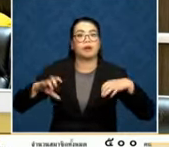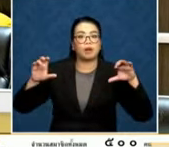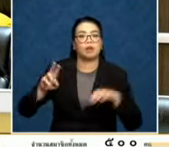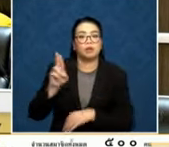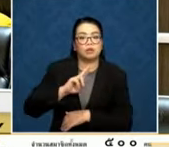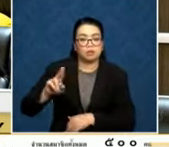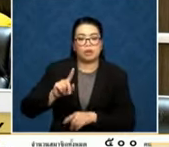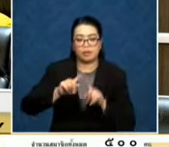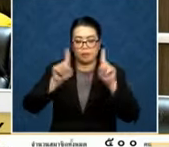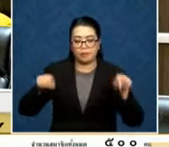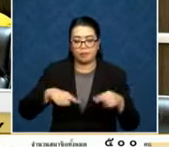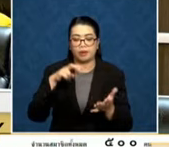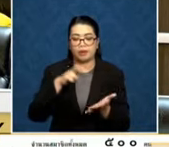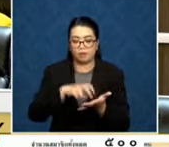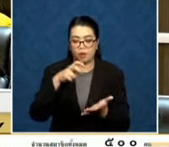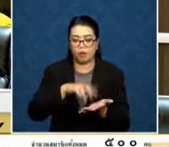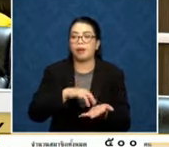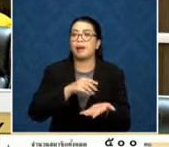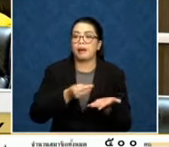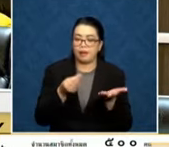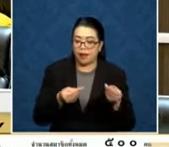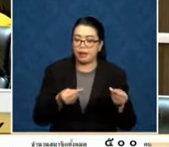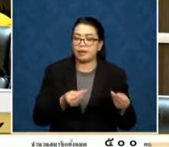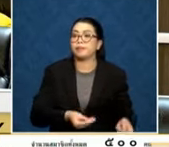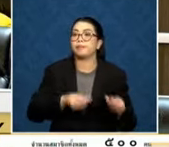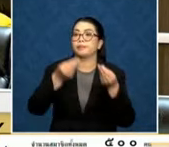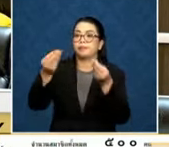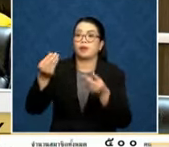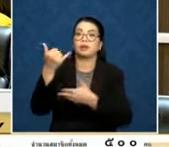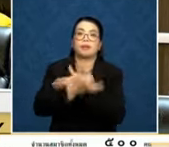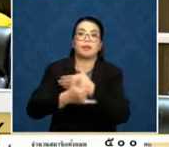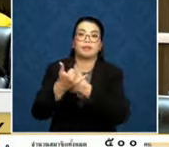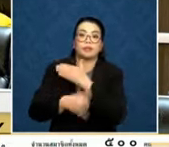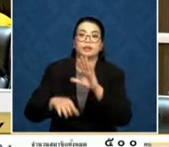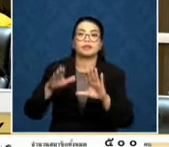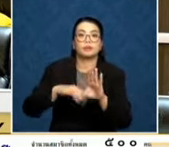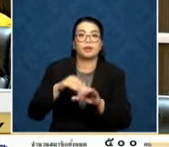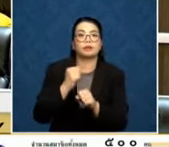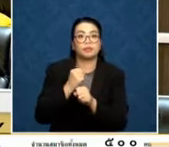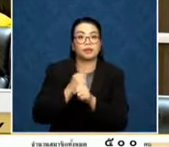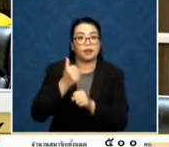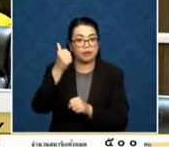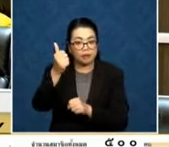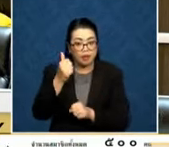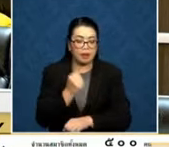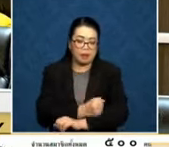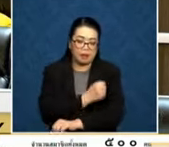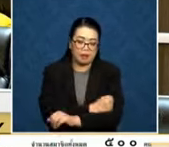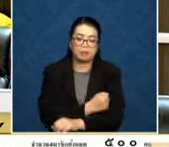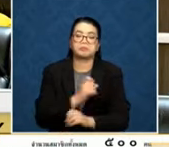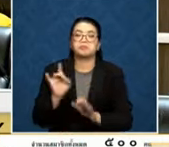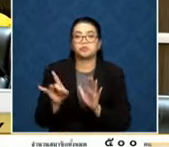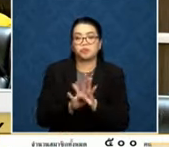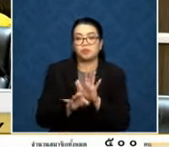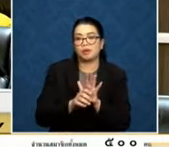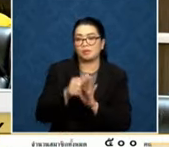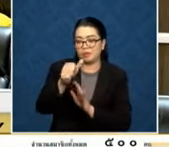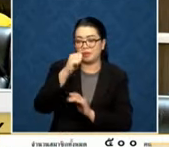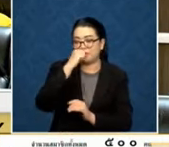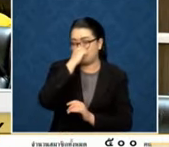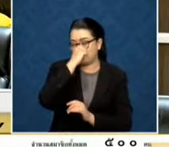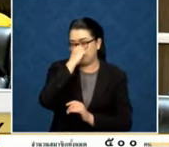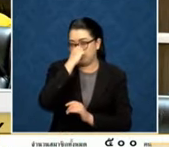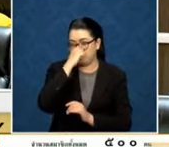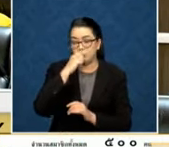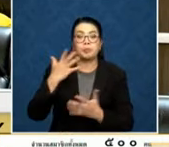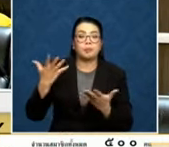ใช้ใบเซอร์อันนี้ยครับไปทำงานต่างประเทศได้เพราะฉะนั้นการส่งออกแรงงานที่มีคุณภาพเนี่ยครับวันนี้เราได้รับแรงงาน